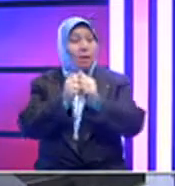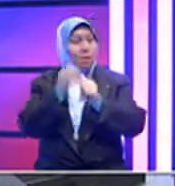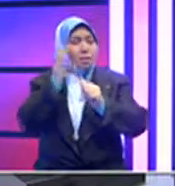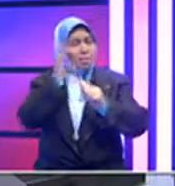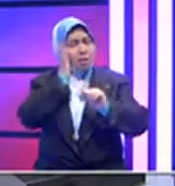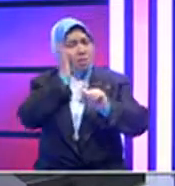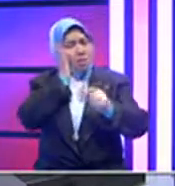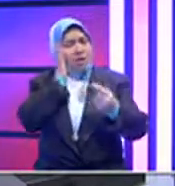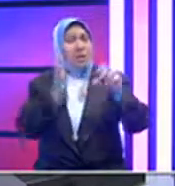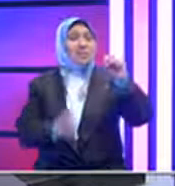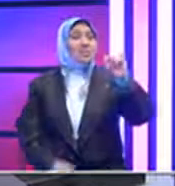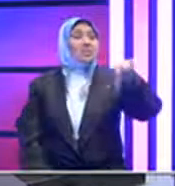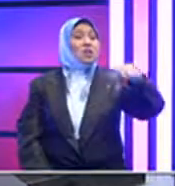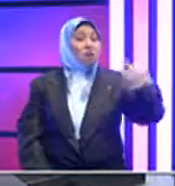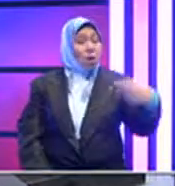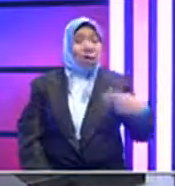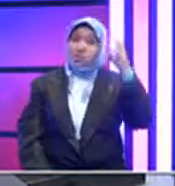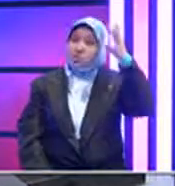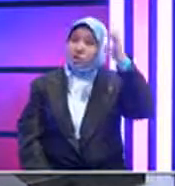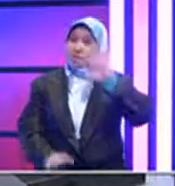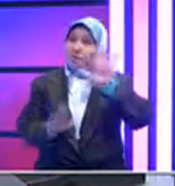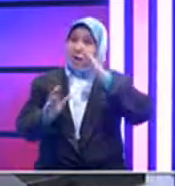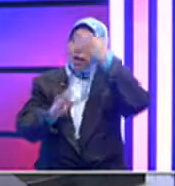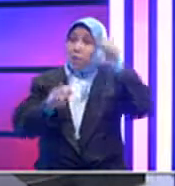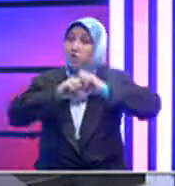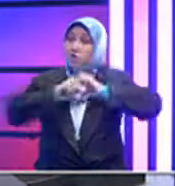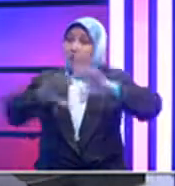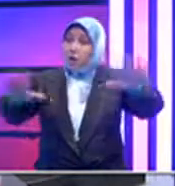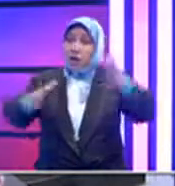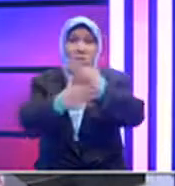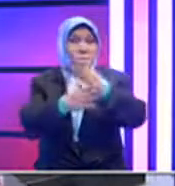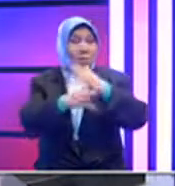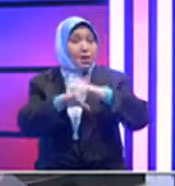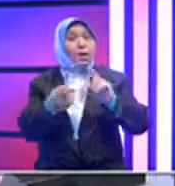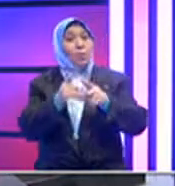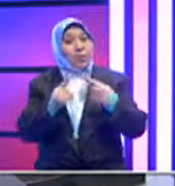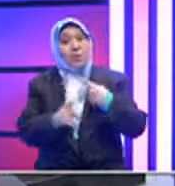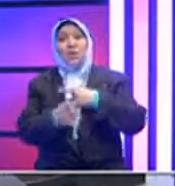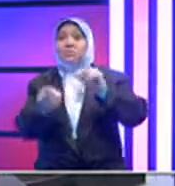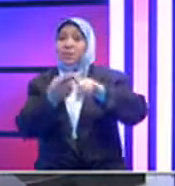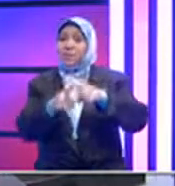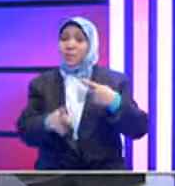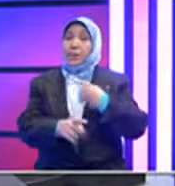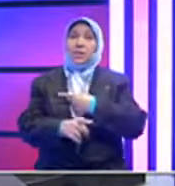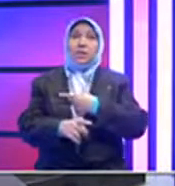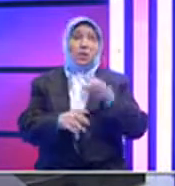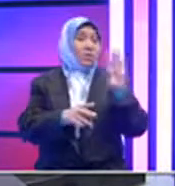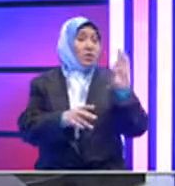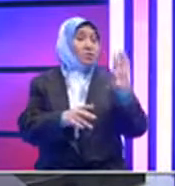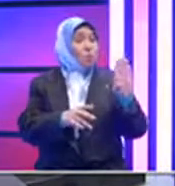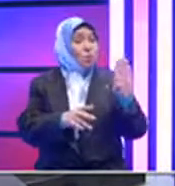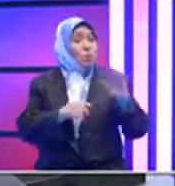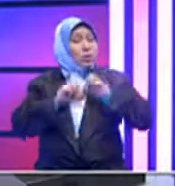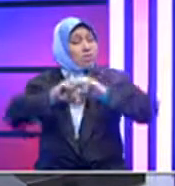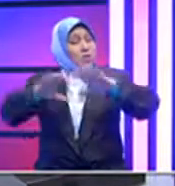Murottal sikah Saleh jangan lupa sebarkan kosika pedagang kawan kita sama-sama kita di ruangan Facebook agar